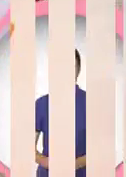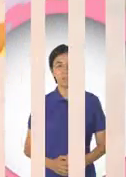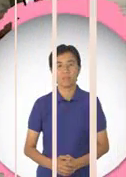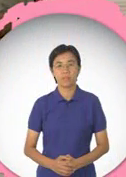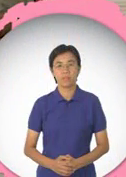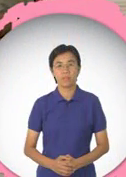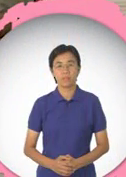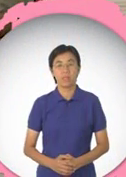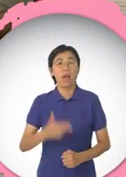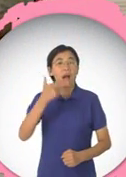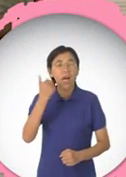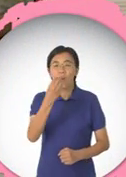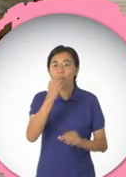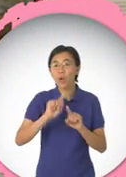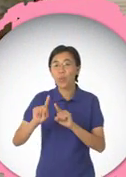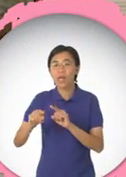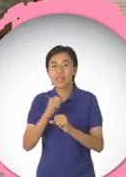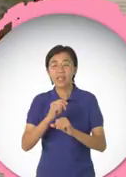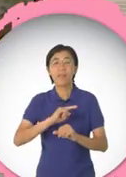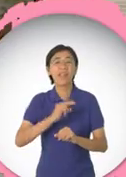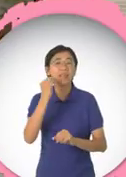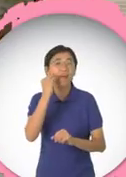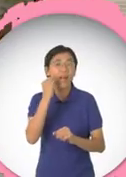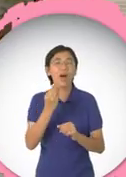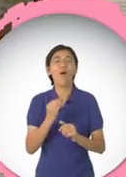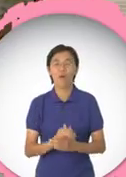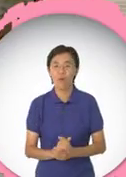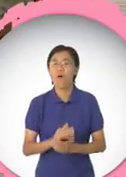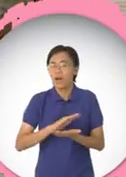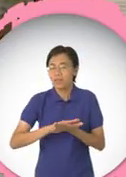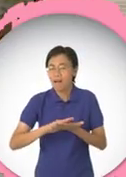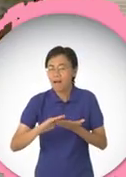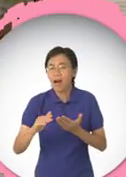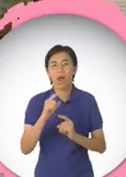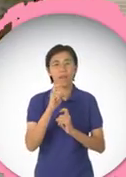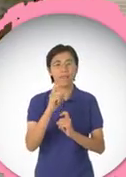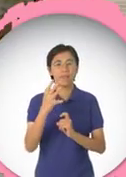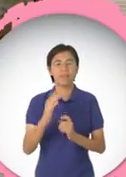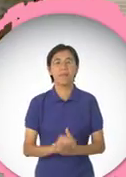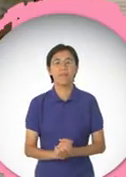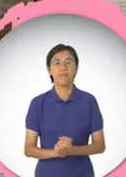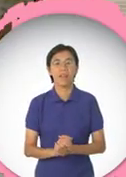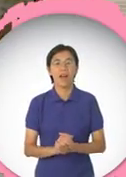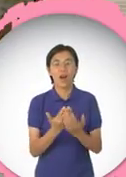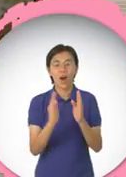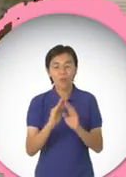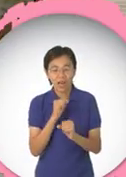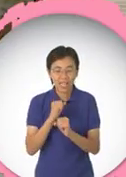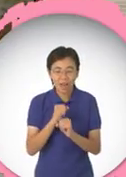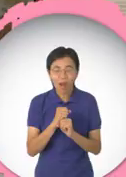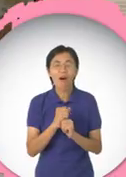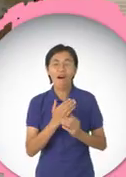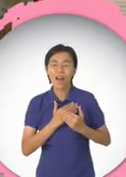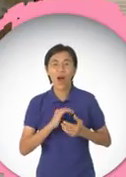การทำขนมและอาหารไว้รับประทานกันเองที่บ้านเนี่ยนะครับนอกจากจะสะอาดแล้วก็ปลอดภัยแล้วยังเป็นการสร้างความสัมพันธ์อันดีให้เกิดขึ้นในครอบครัวของคุณอีกด้ว